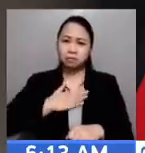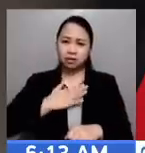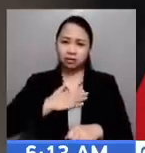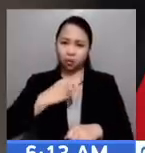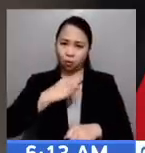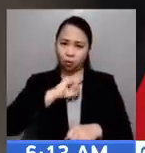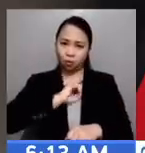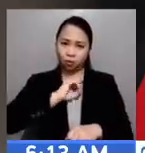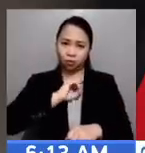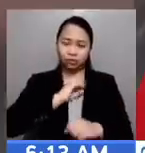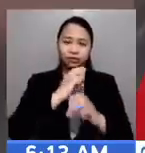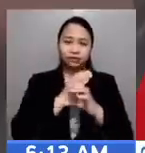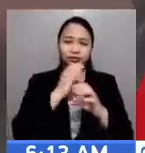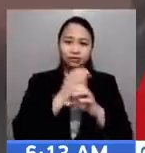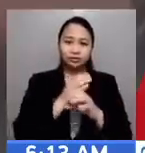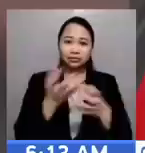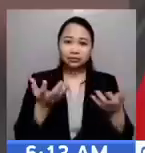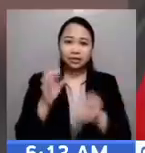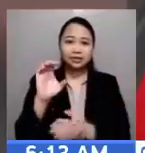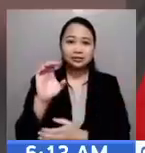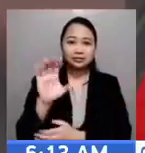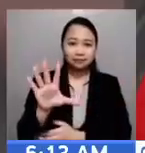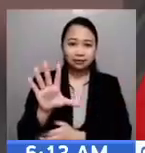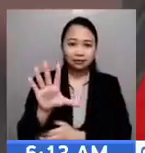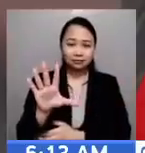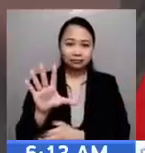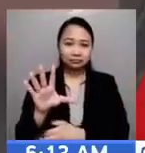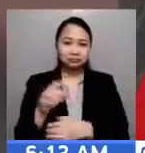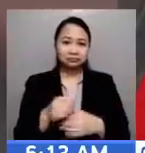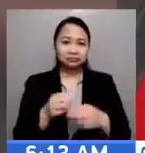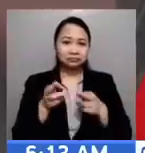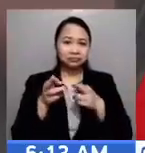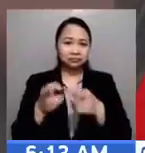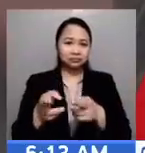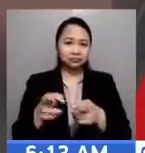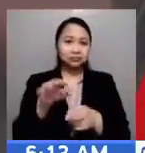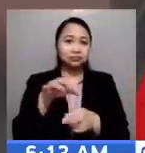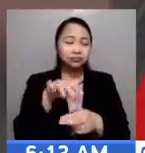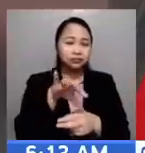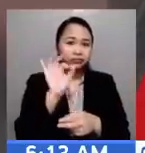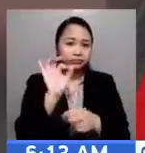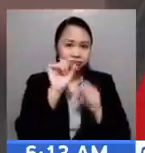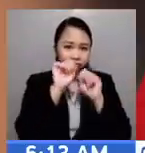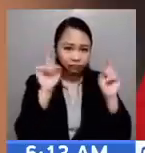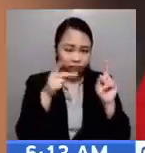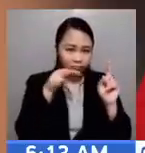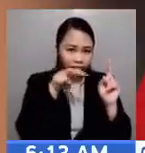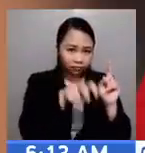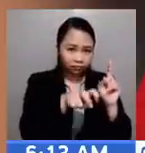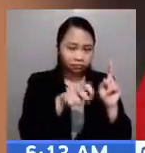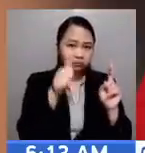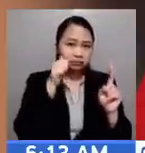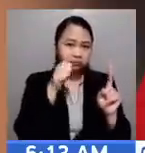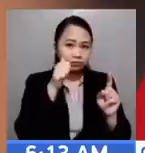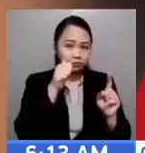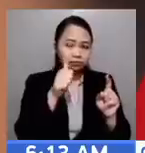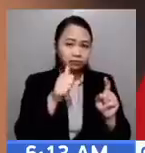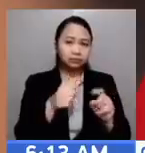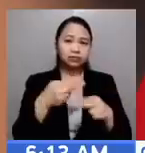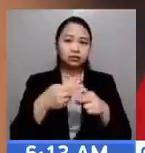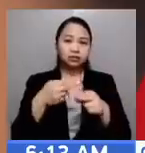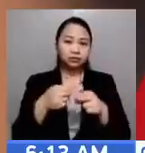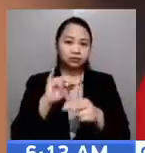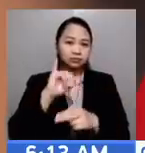Extension sa Barangay Pulang Lupa kung saan natagpuan ang bangkay ng isang babae na kinilalang si Jennifer Mendoza. Nasa passenger seat ang